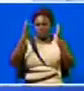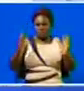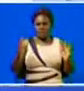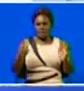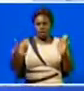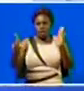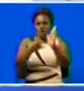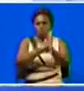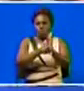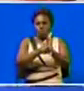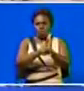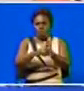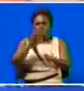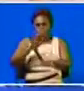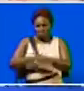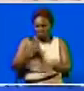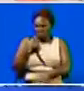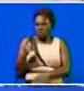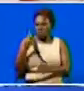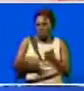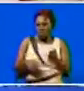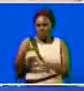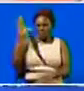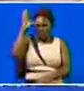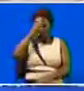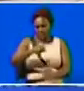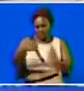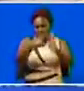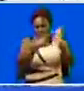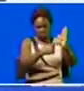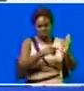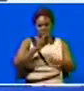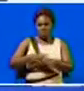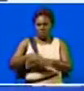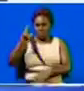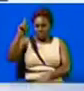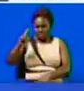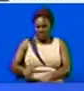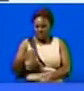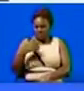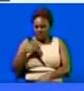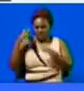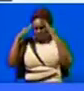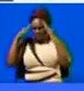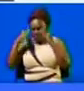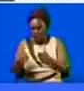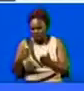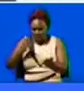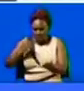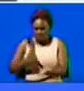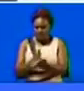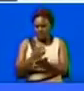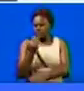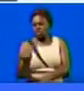sheria zilizopo kutokana na kila alichokitaja kwa ukosefu wa taratibu zifaazo. We must prioritize the rights and well-being of